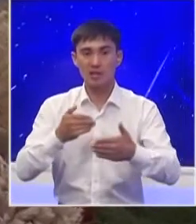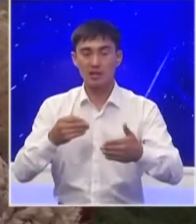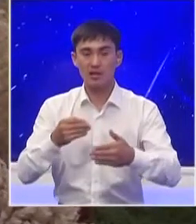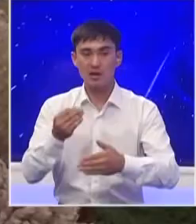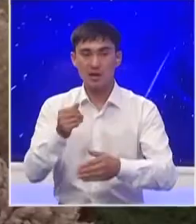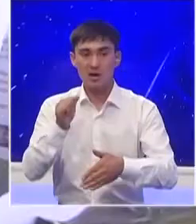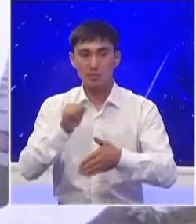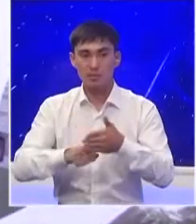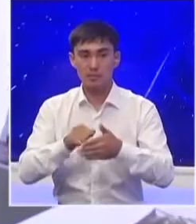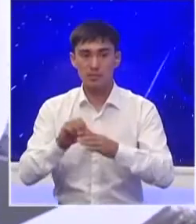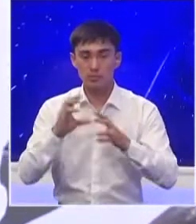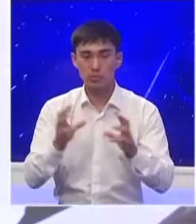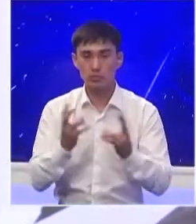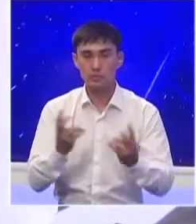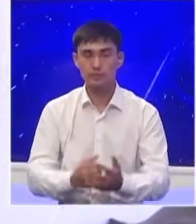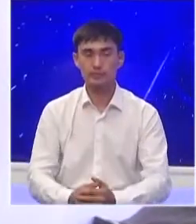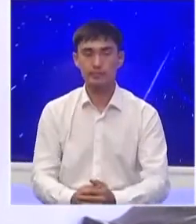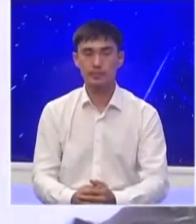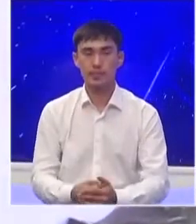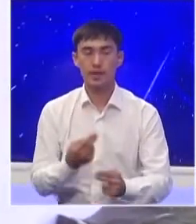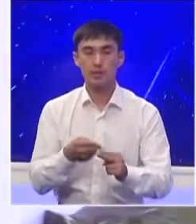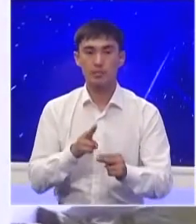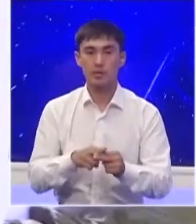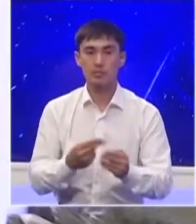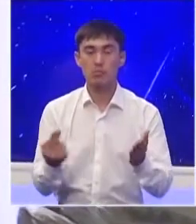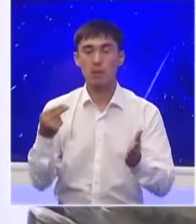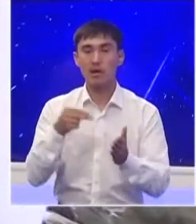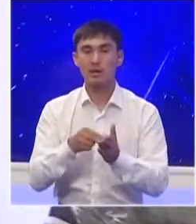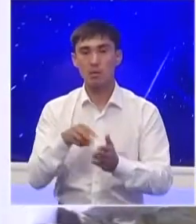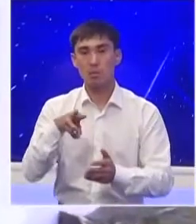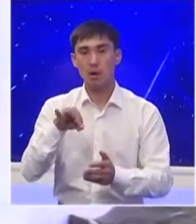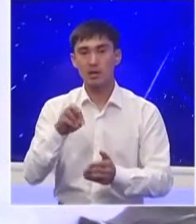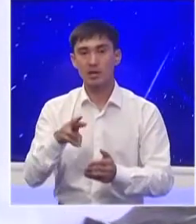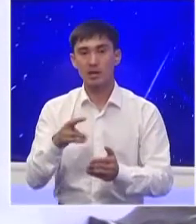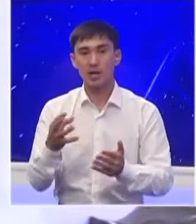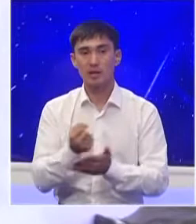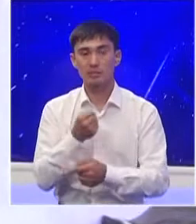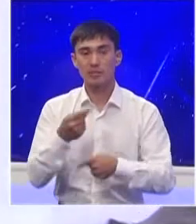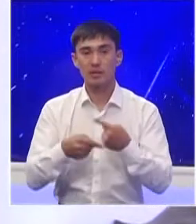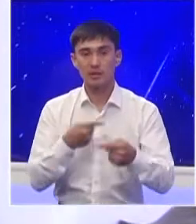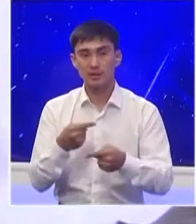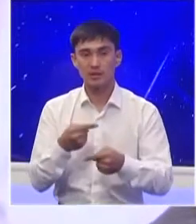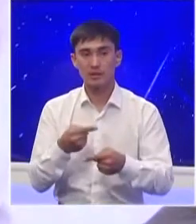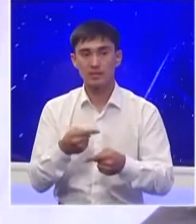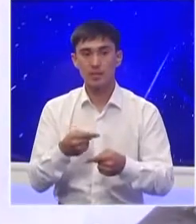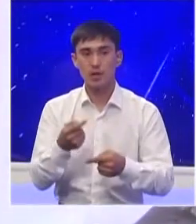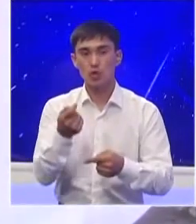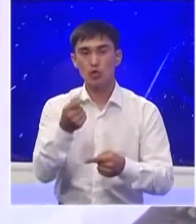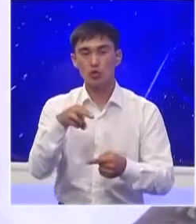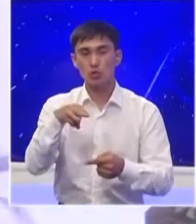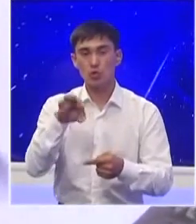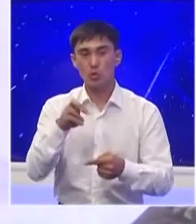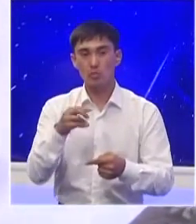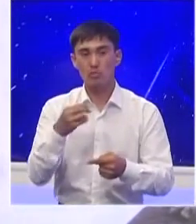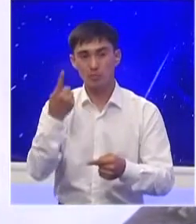себеп, дейді мамандар. Биыл бағаны біз мартта белгіледік. Содан кейін септе-септе салдық. Тұқымның өзі